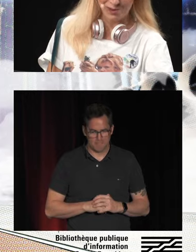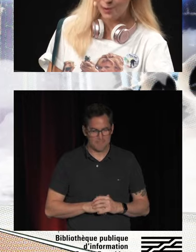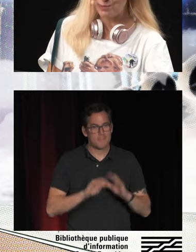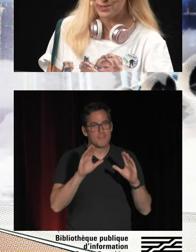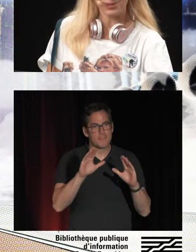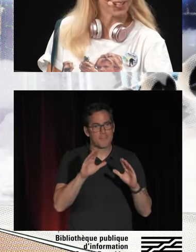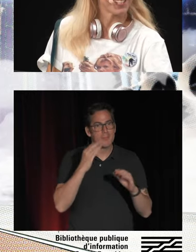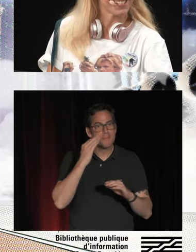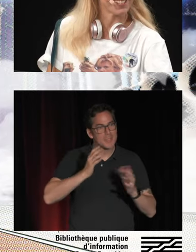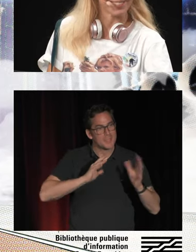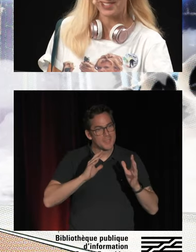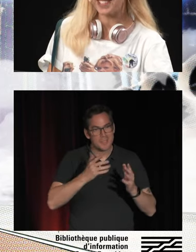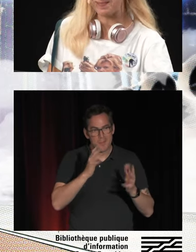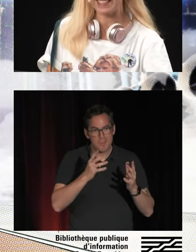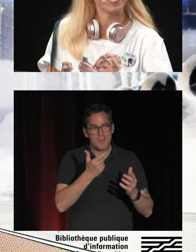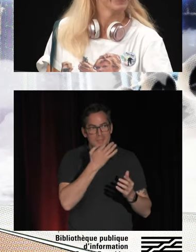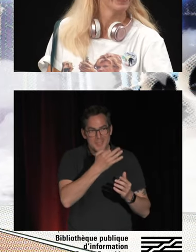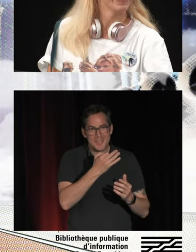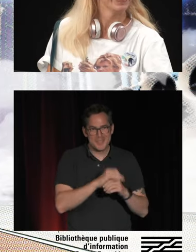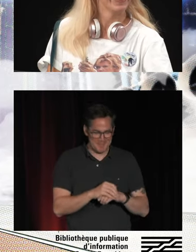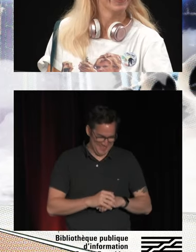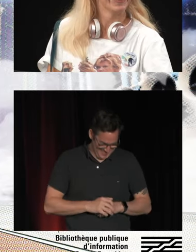Comment est-ce qu'on dit long boost en langage des signes? Je ne sais pas.